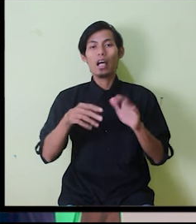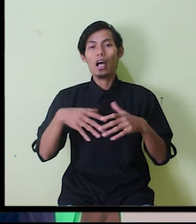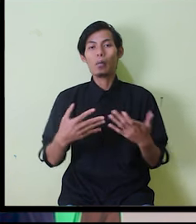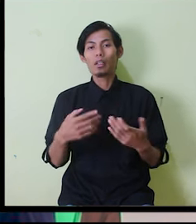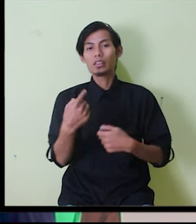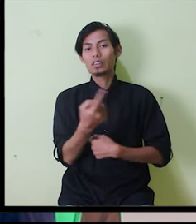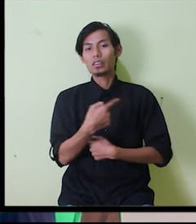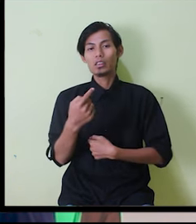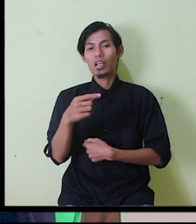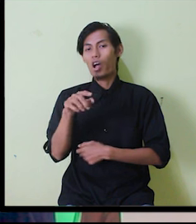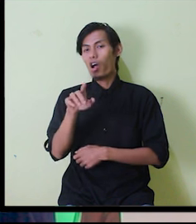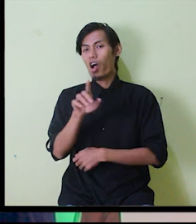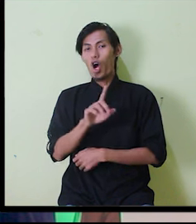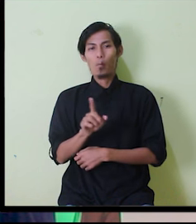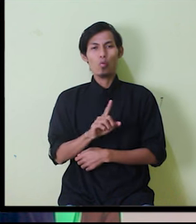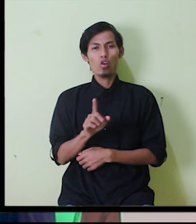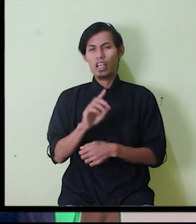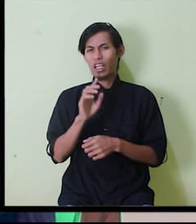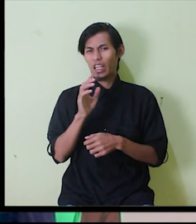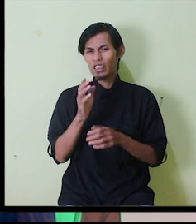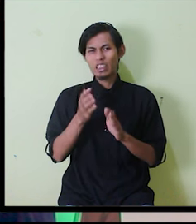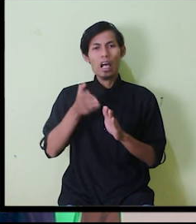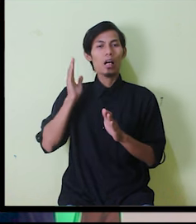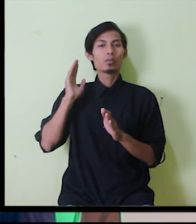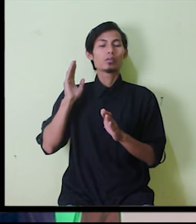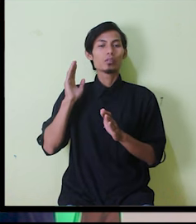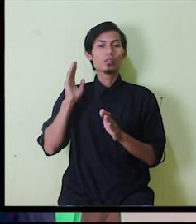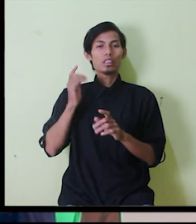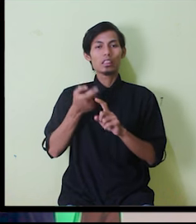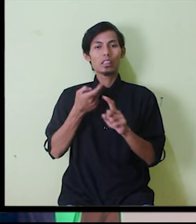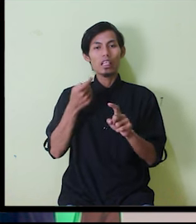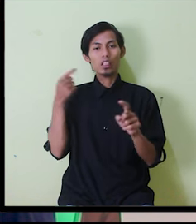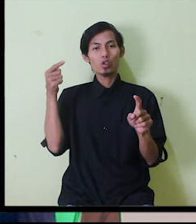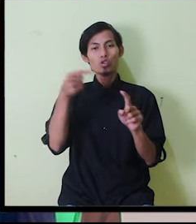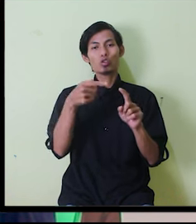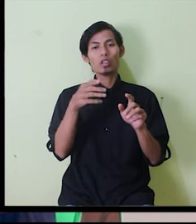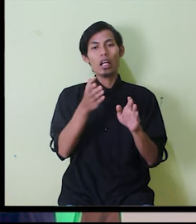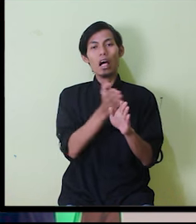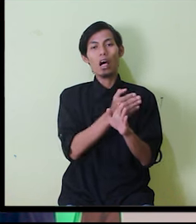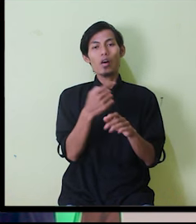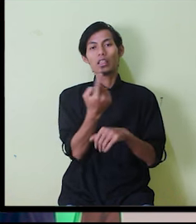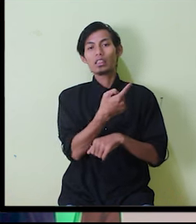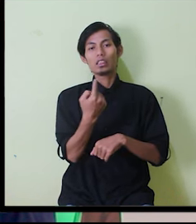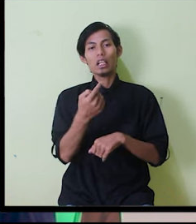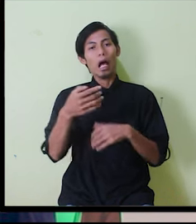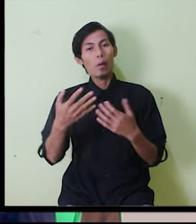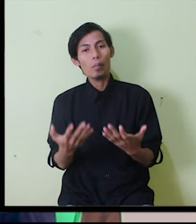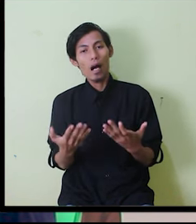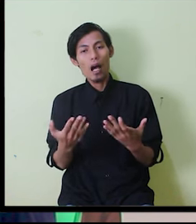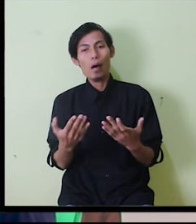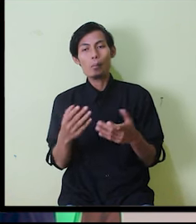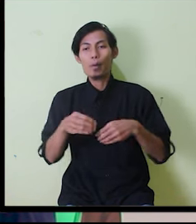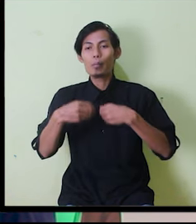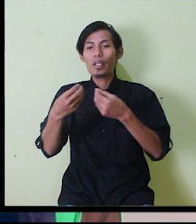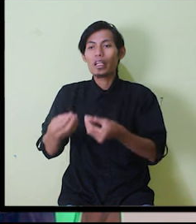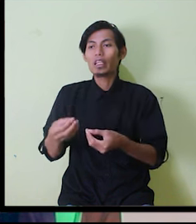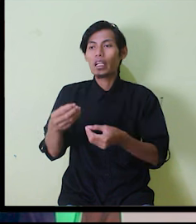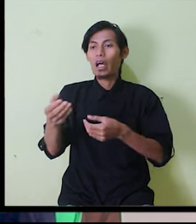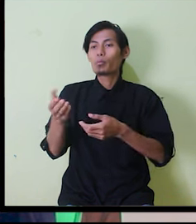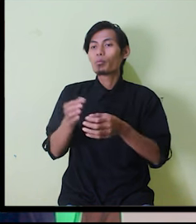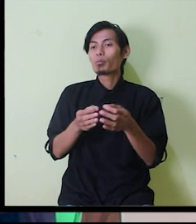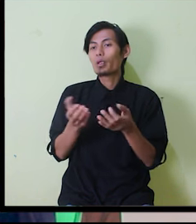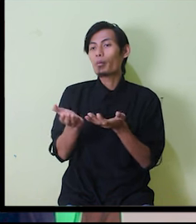Ee kita tidak boleh lari dari tujuan awal kita yaitu memberikan sebuah pelayanan kepada masyarakat bahwa